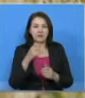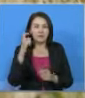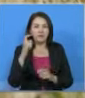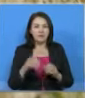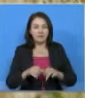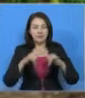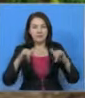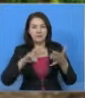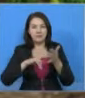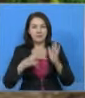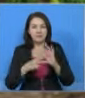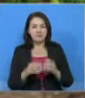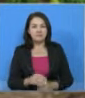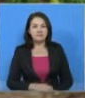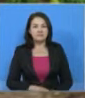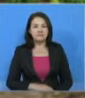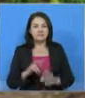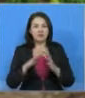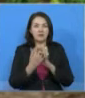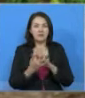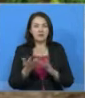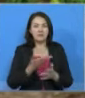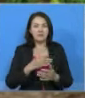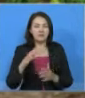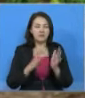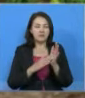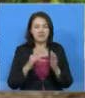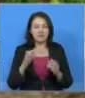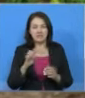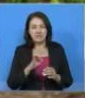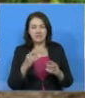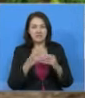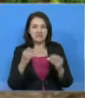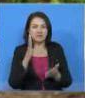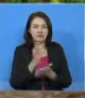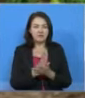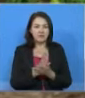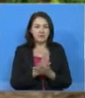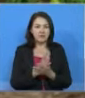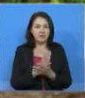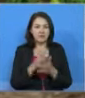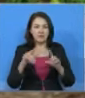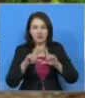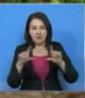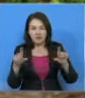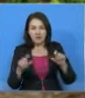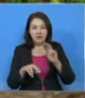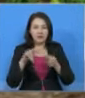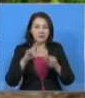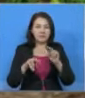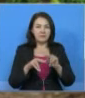дамыту көзделген. Ауылда біздің бір 9 гектар жеріміз бар. Сол жерге жаңағы қора салып, ірі қара